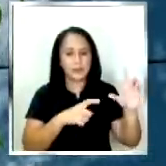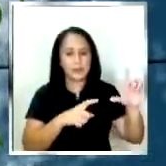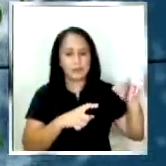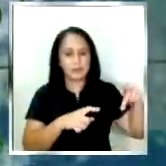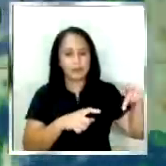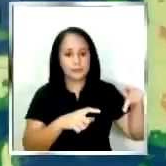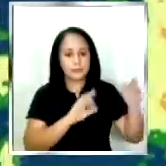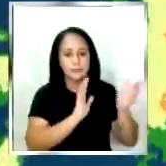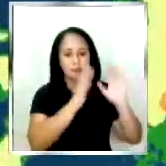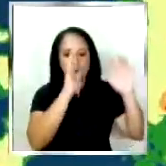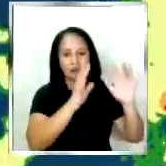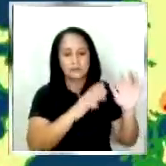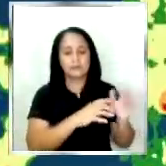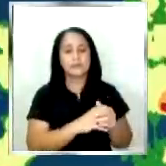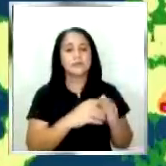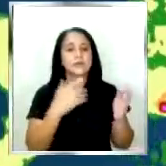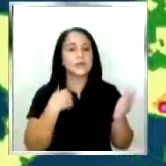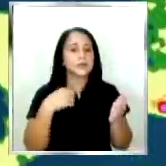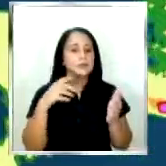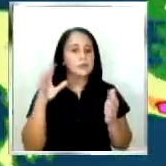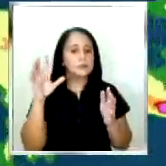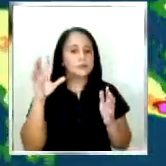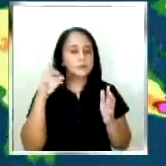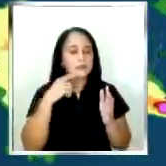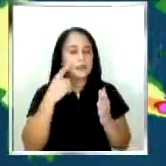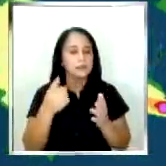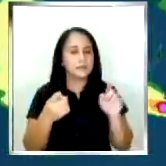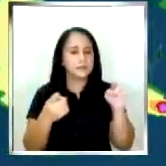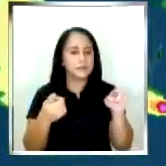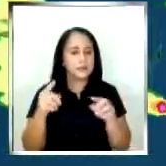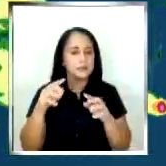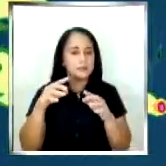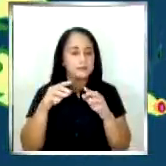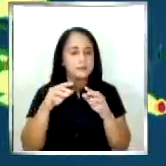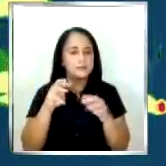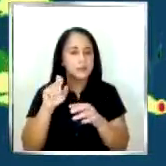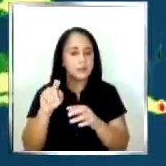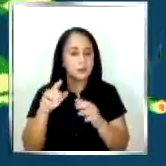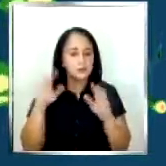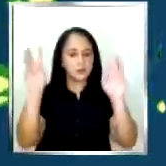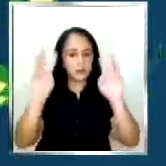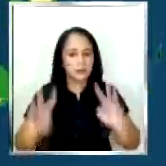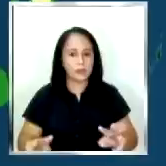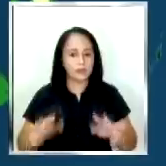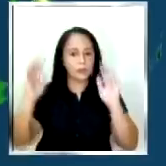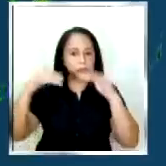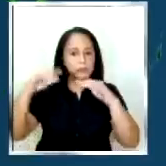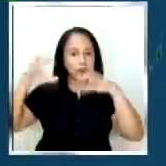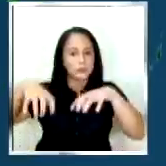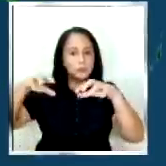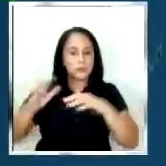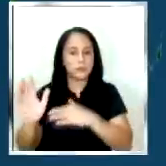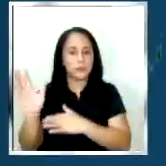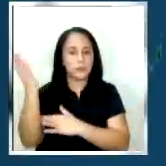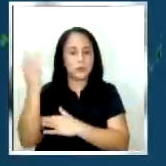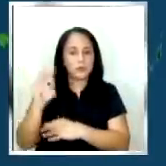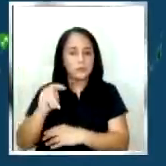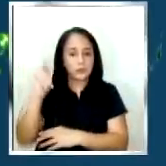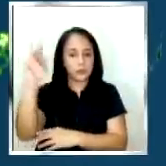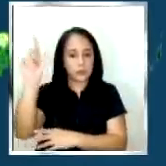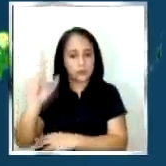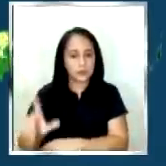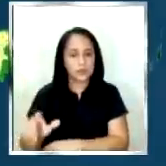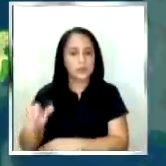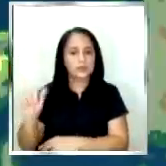sa rainfall forecast ng Metro Weather, asahan ang pag-ulan umaga bukas sa ilang bahagi ng Northern Luzon, Aurora,